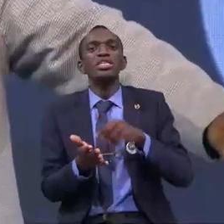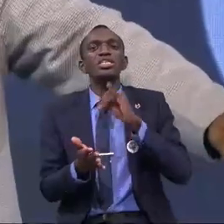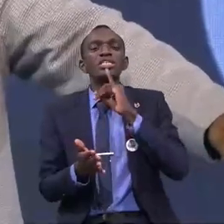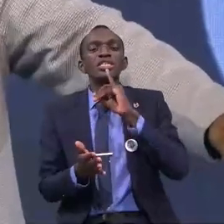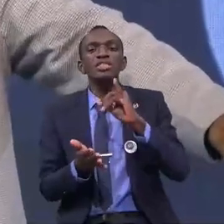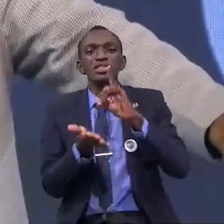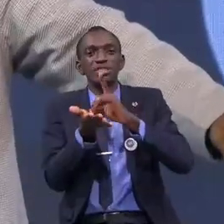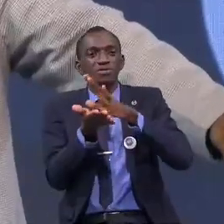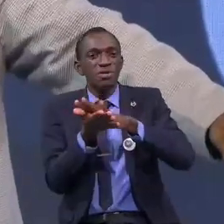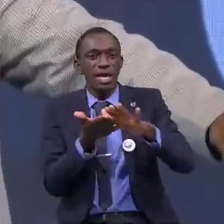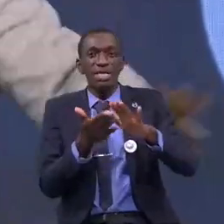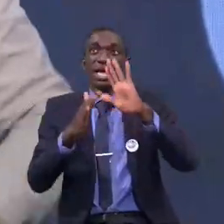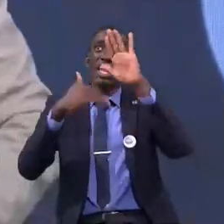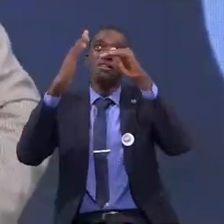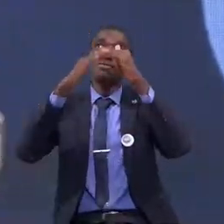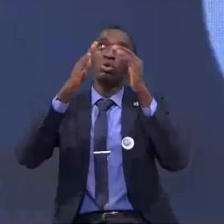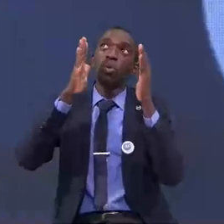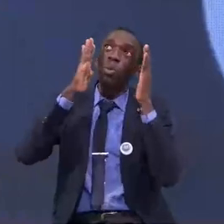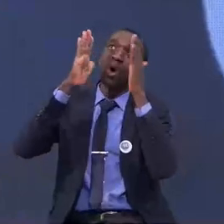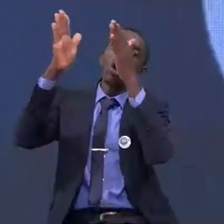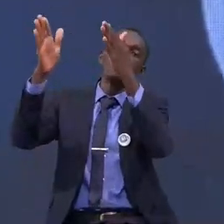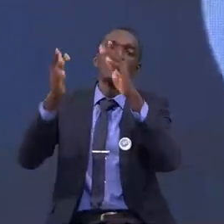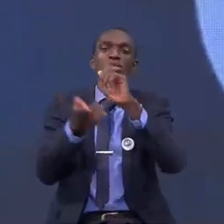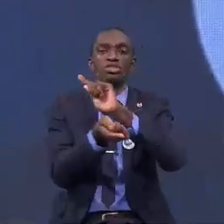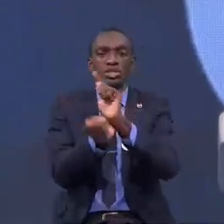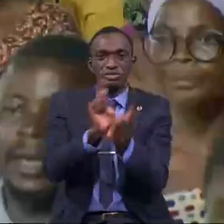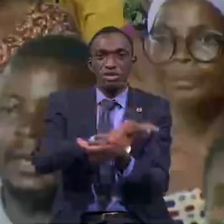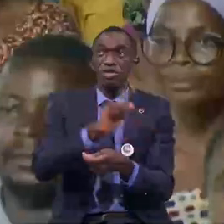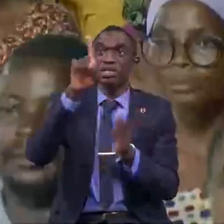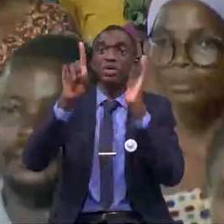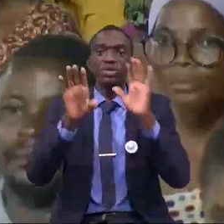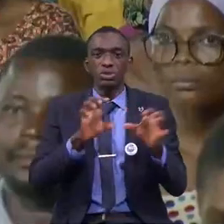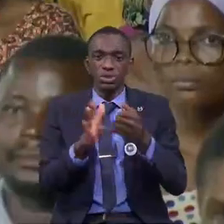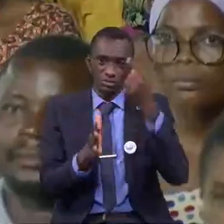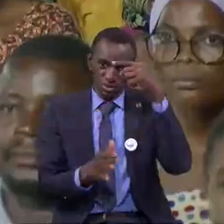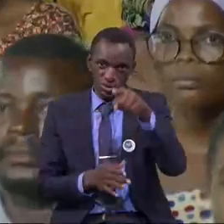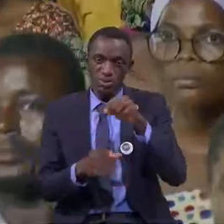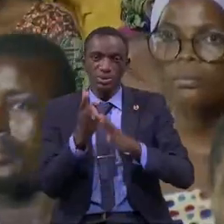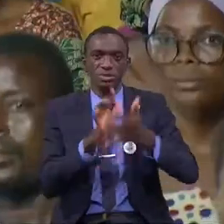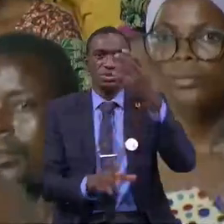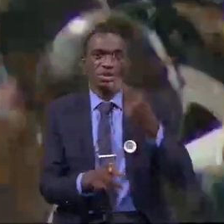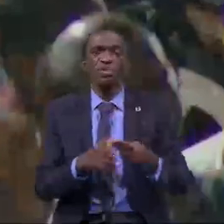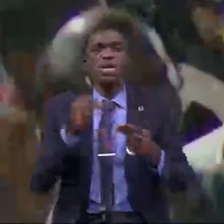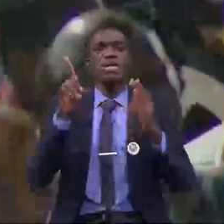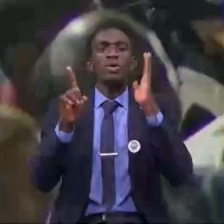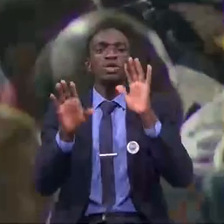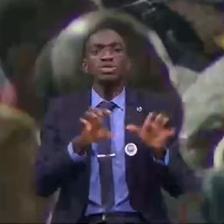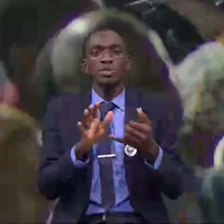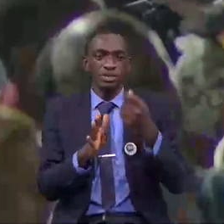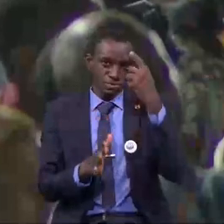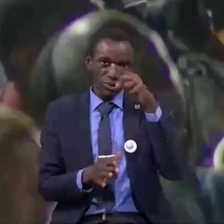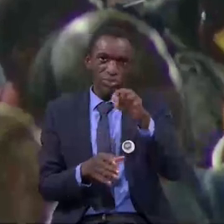Ça, c'est la transformation vers le ciel. Et il le fera pour toi. J'ai dit, il le fera pour